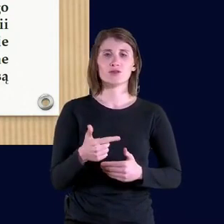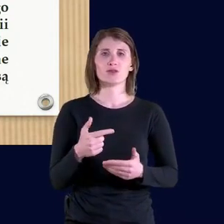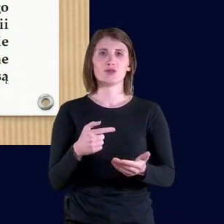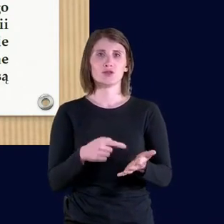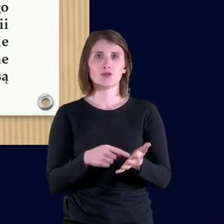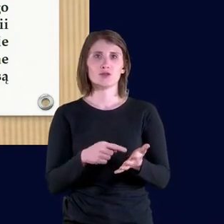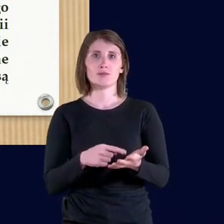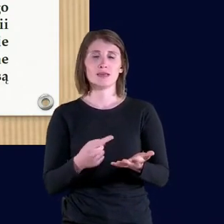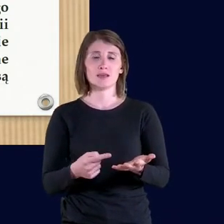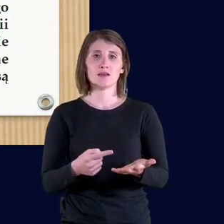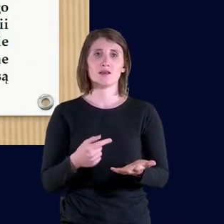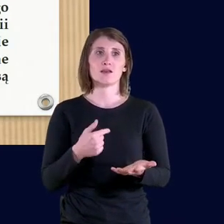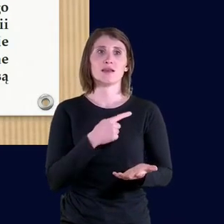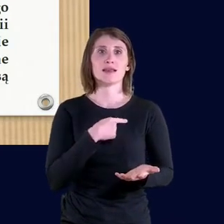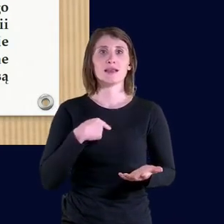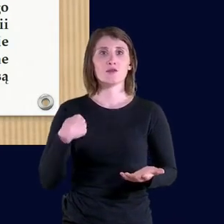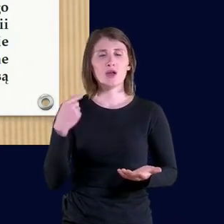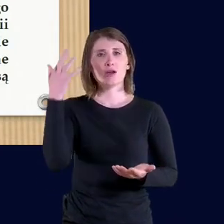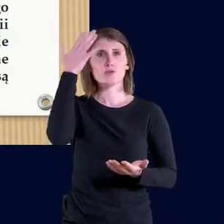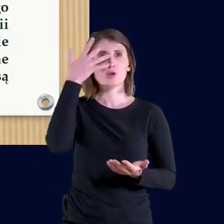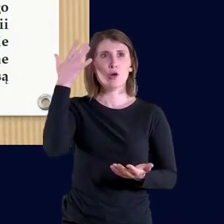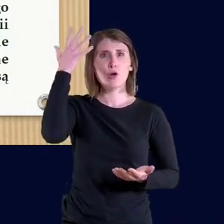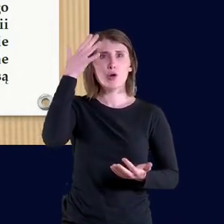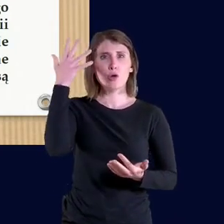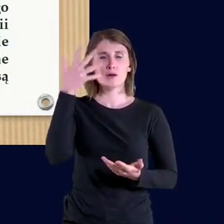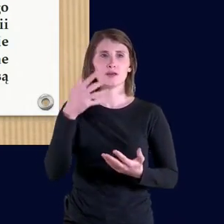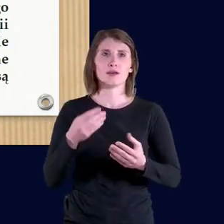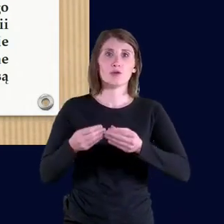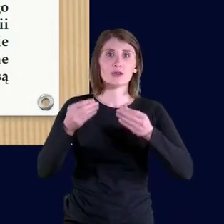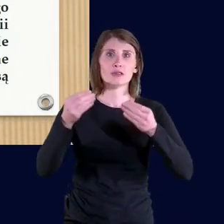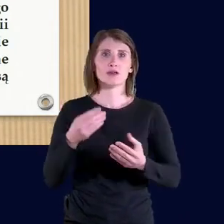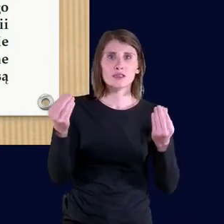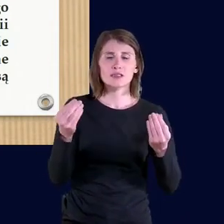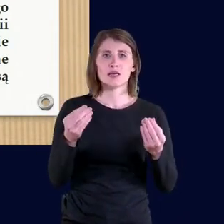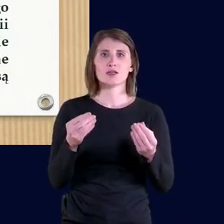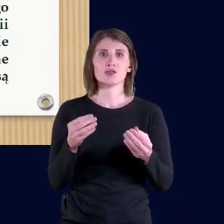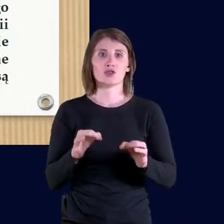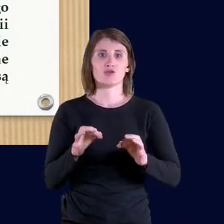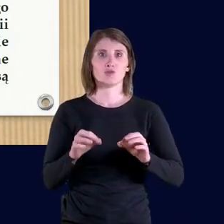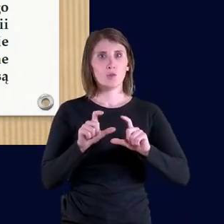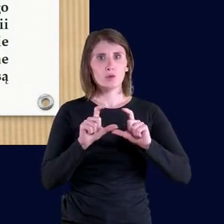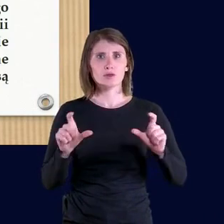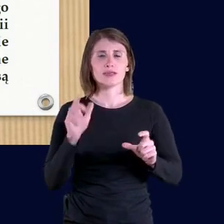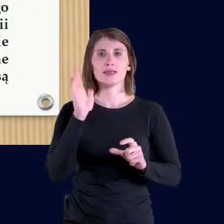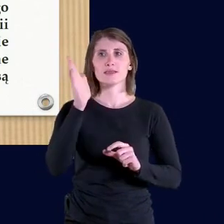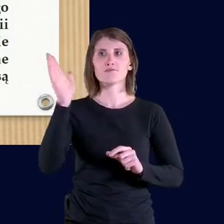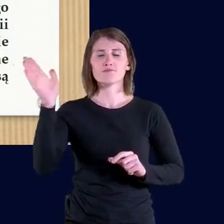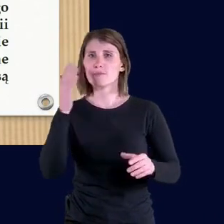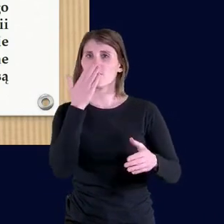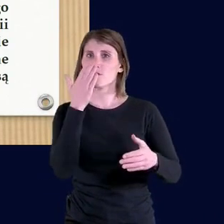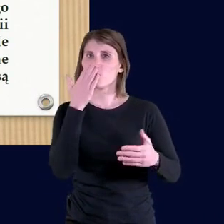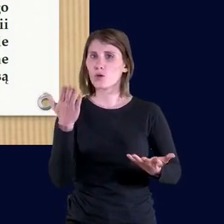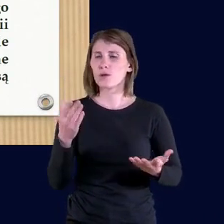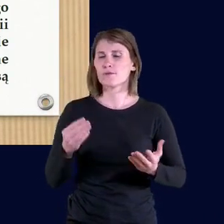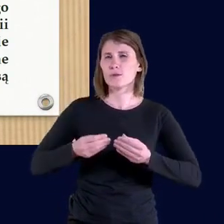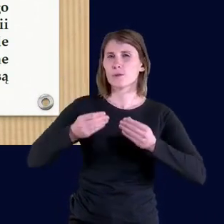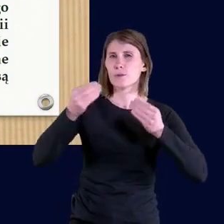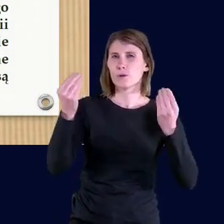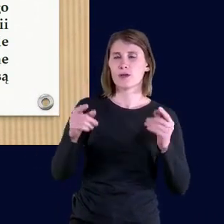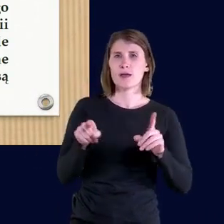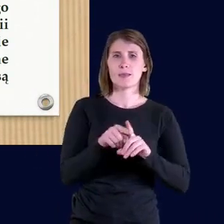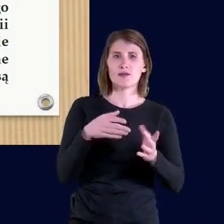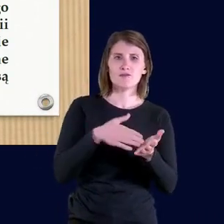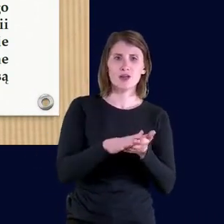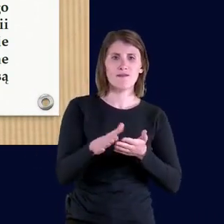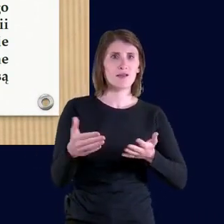teorii w praktyce tą naszą teorię rozwijać się zakresie współczesnego bibliotekarstwa wdrażać że tak powiem różnego